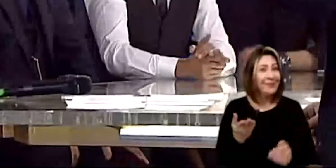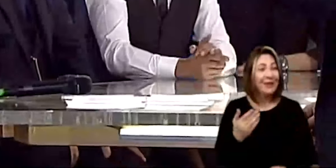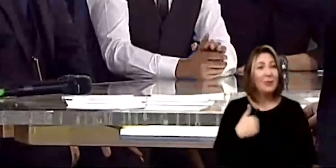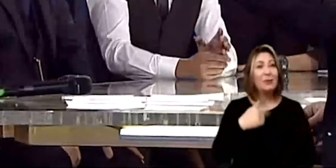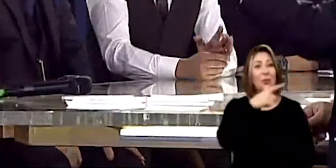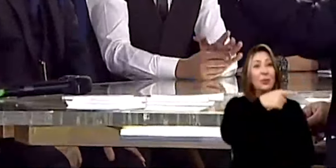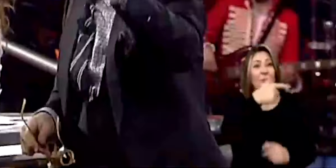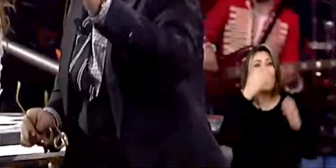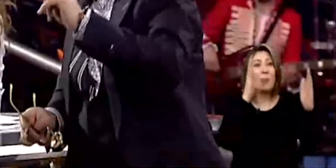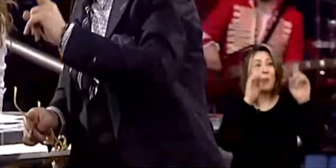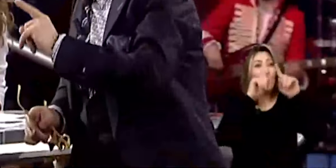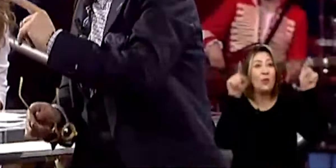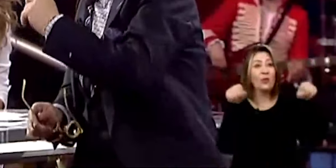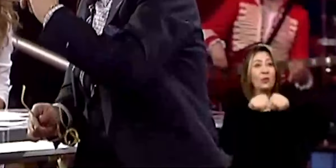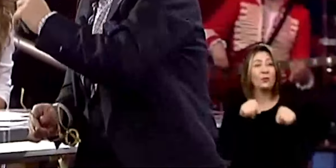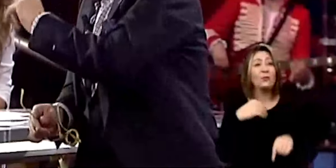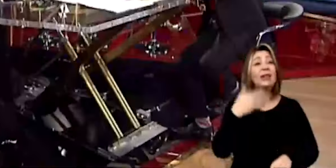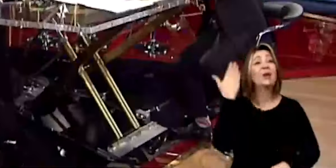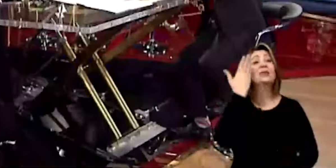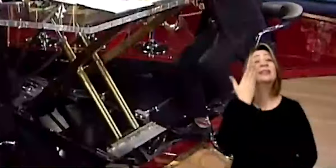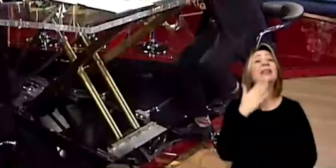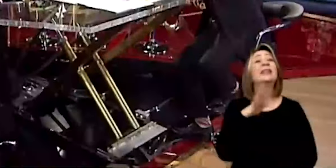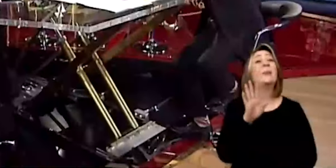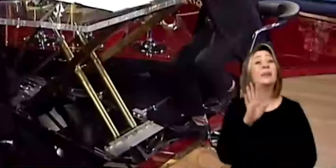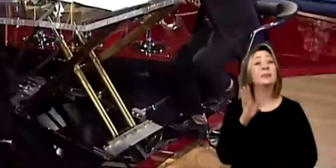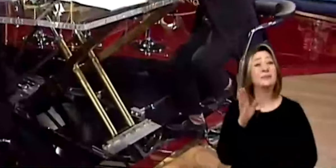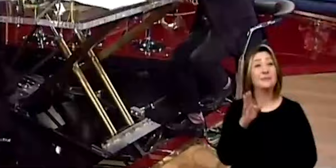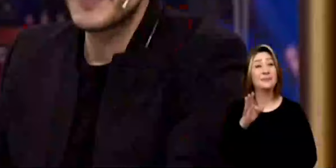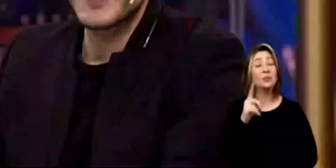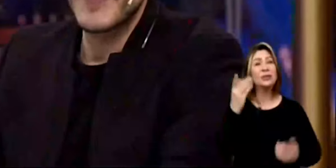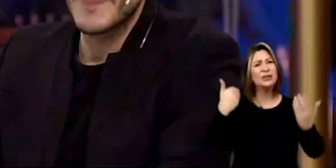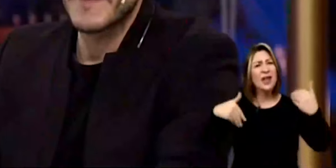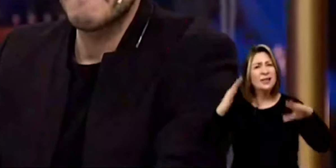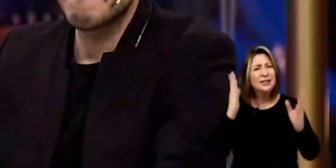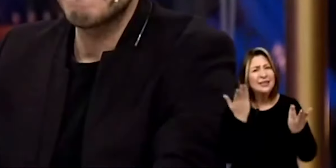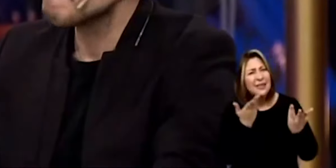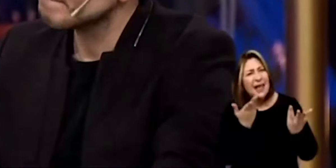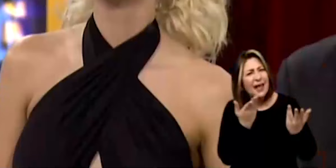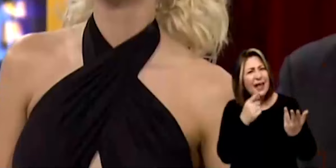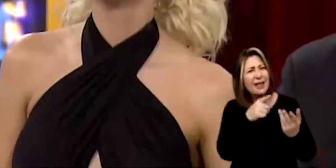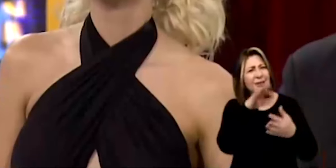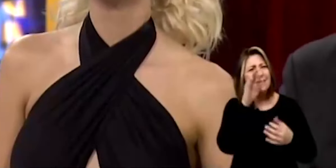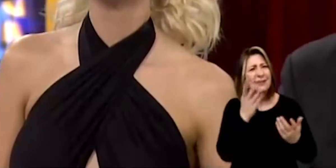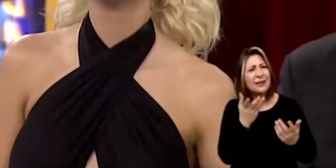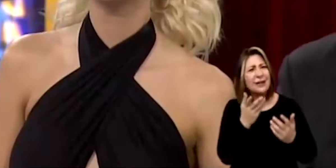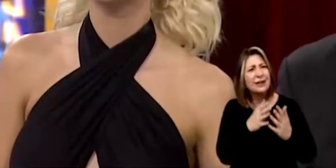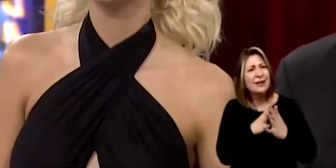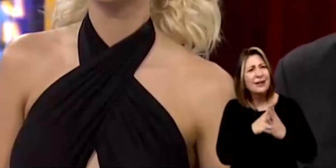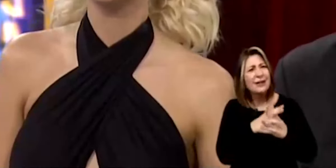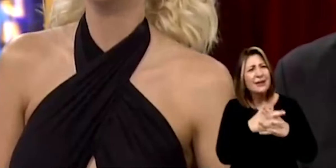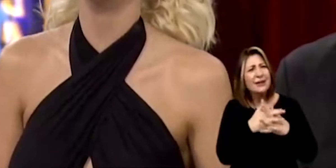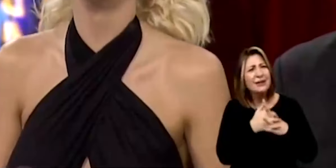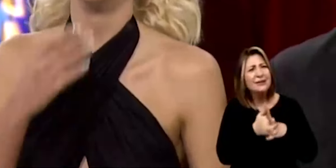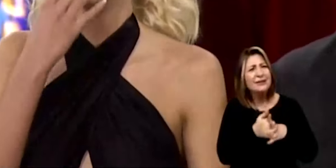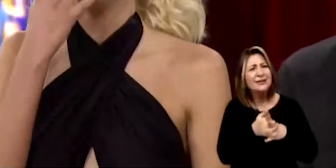benim bu monitörüm çok karanlık. Ben seyredememiştim daha önceden evet, o dans harika anını. Bir, evet, o dans nedir, o dans yaptığınız dans nedir? İyi ki ben burada oturuyorum bu arada.